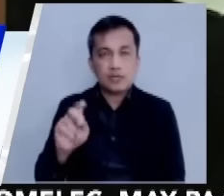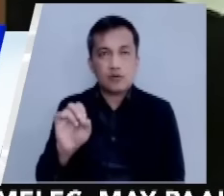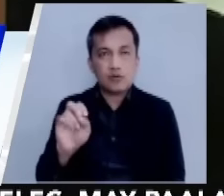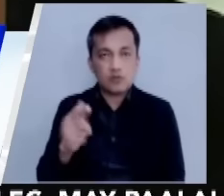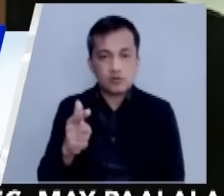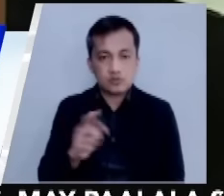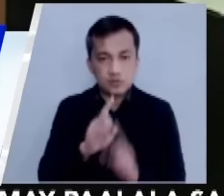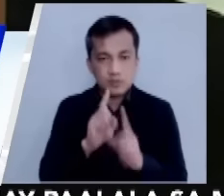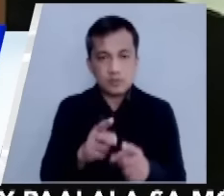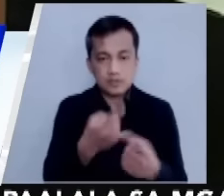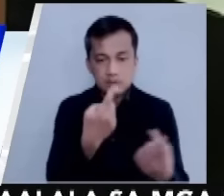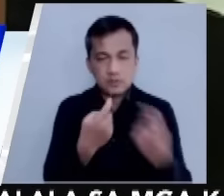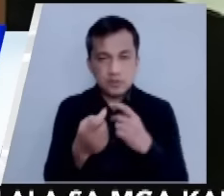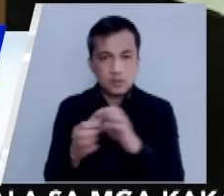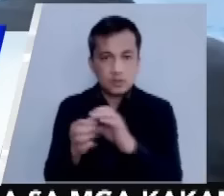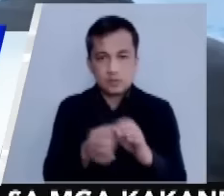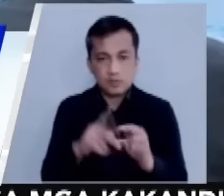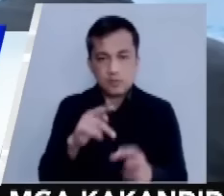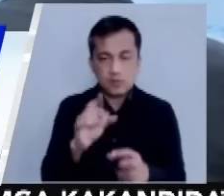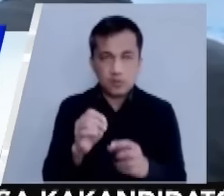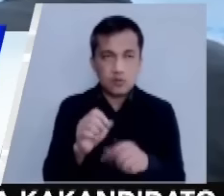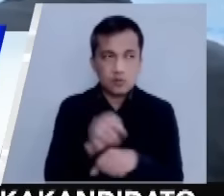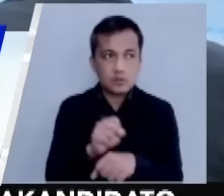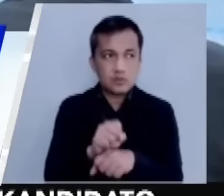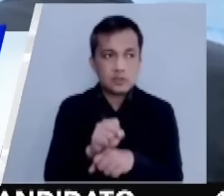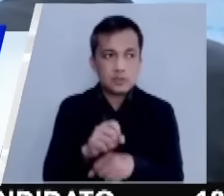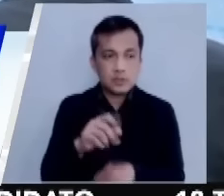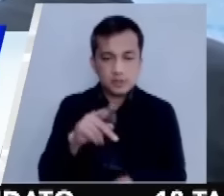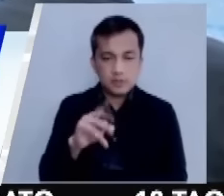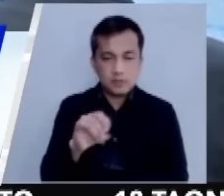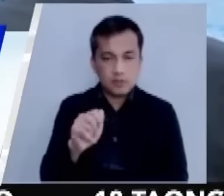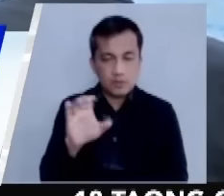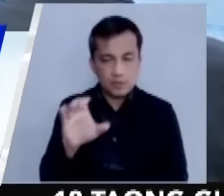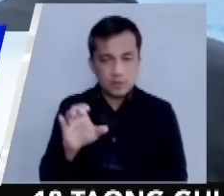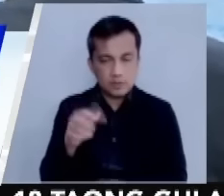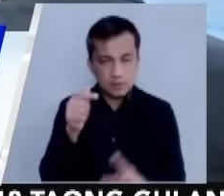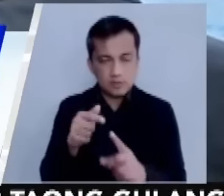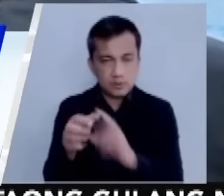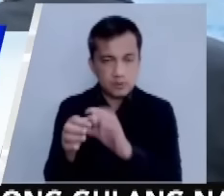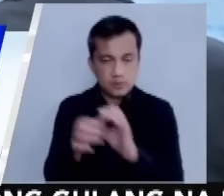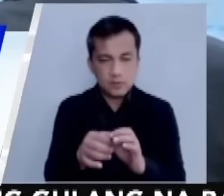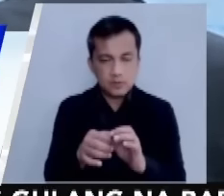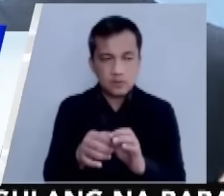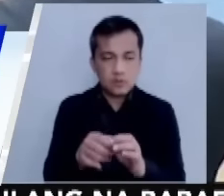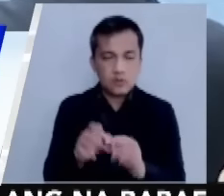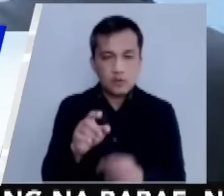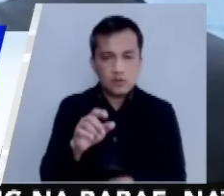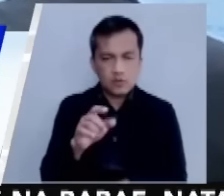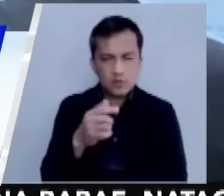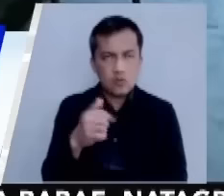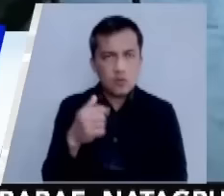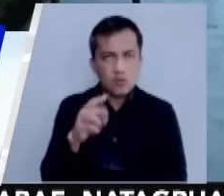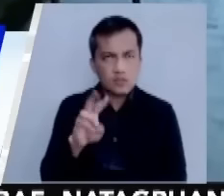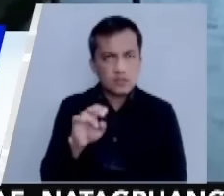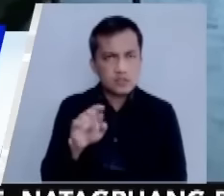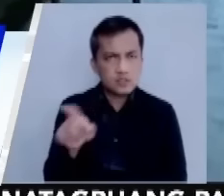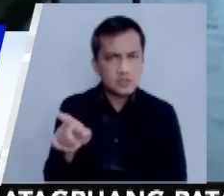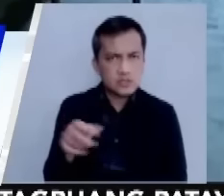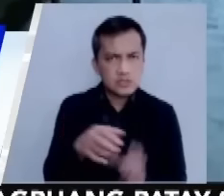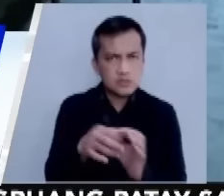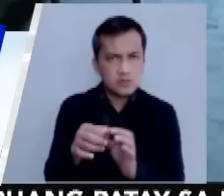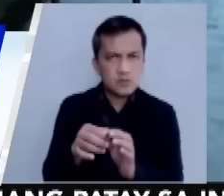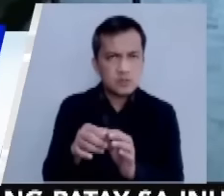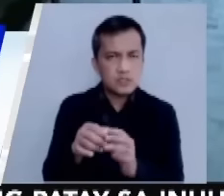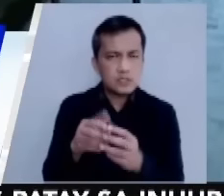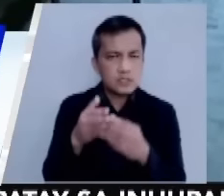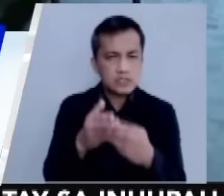kaugnayan niya sa pogo operation sa Porac. Partikular ang kaugnayan niya kay Duan Ren Wu na sinasabing isa sa mga namumuno sa